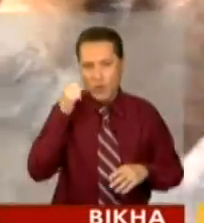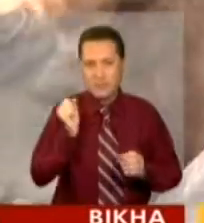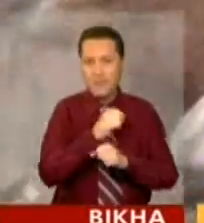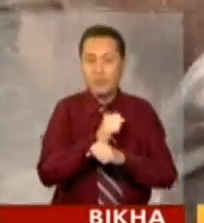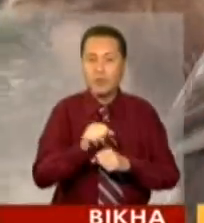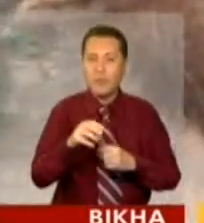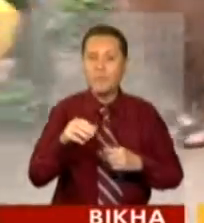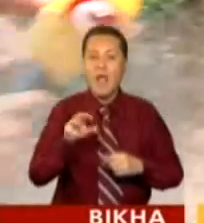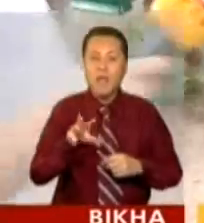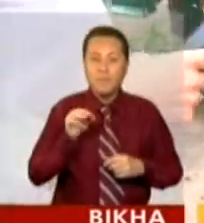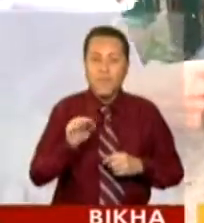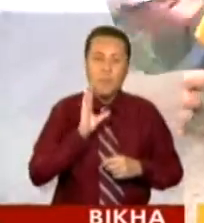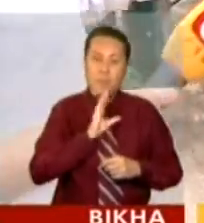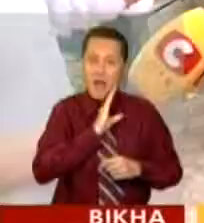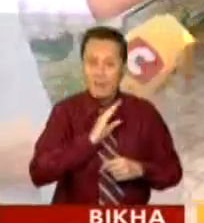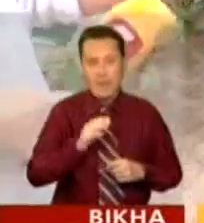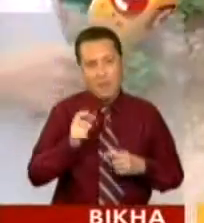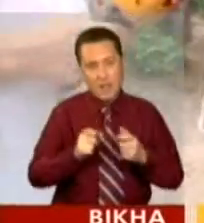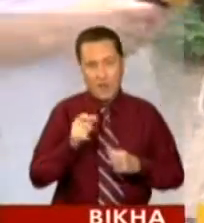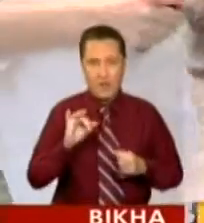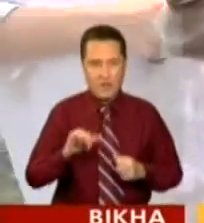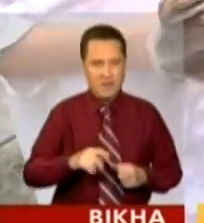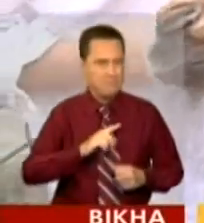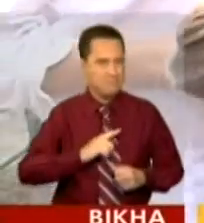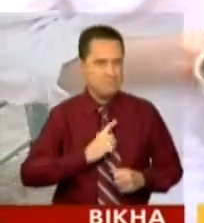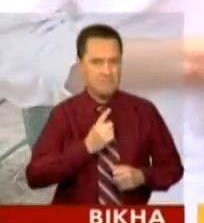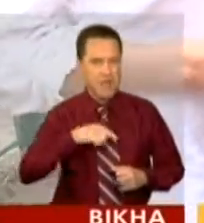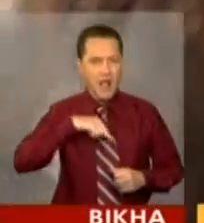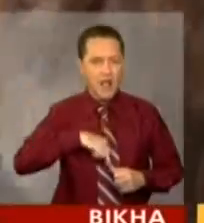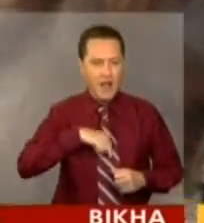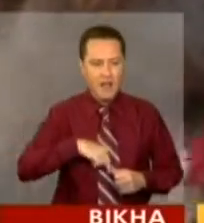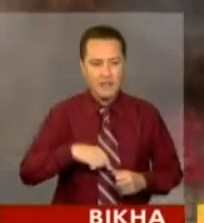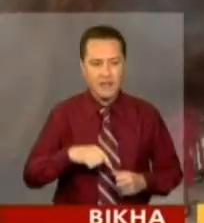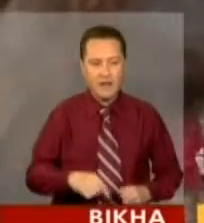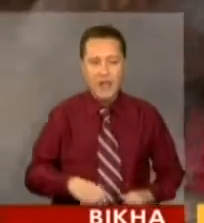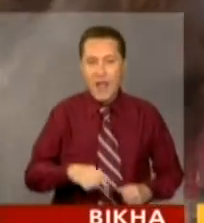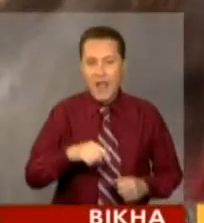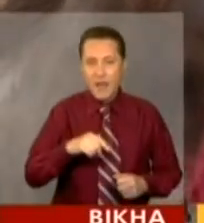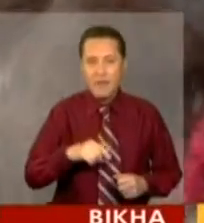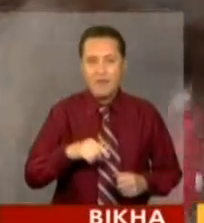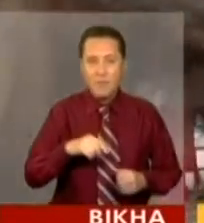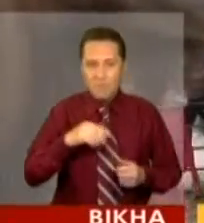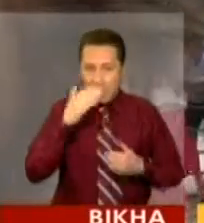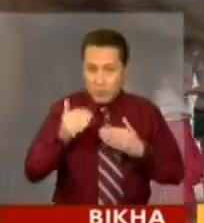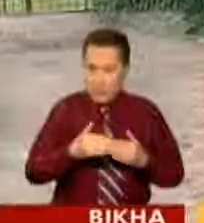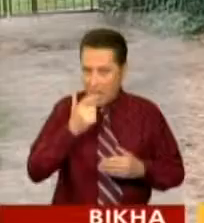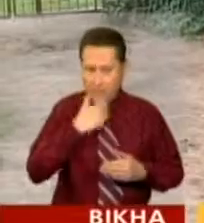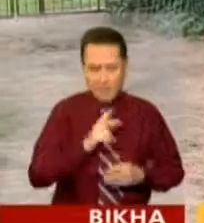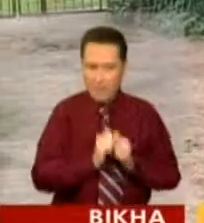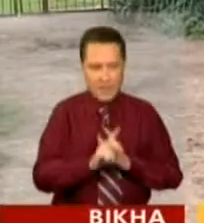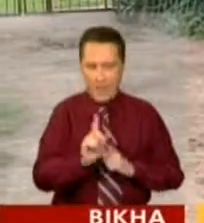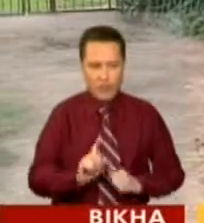мамине молоко і вже виявляє норов нагадує першою дитину підпускає до себе не кожного з